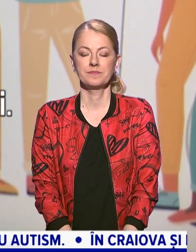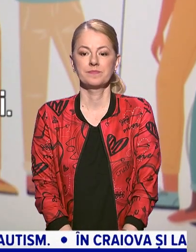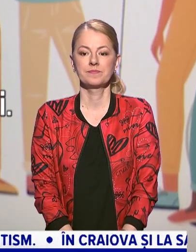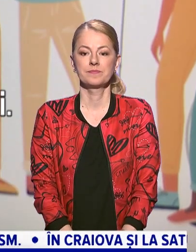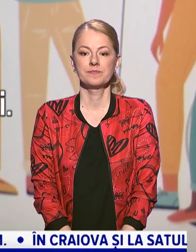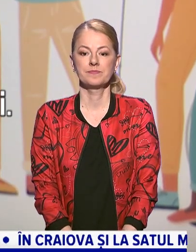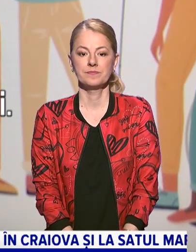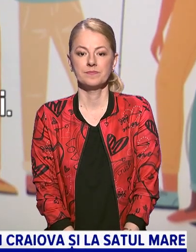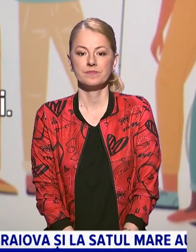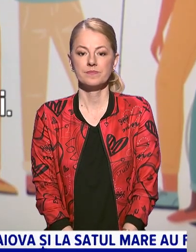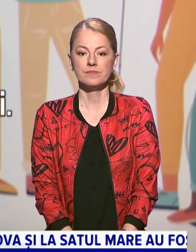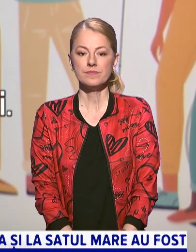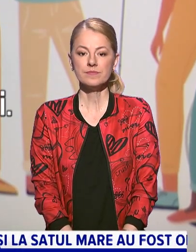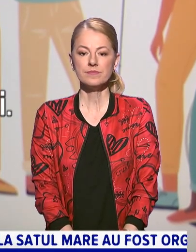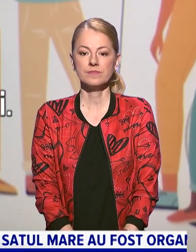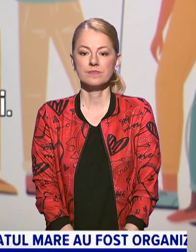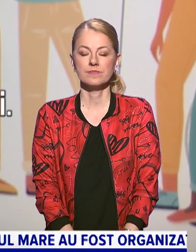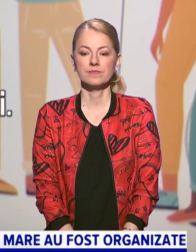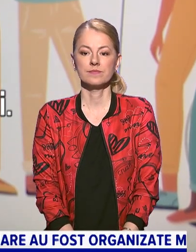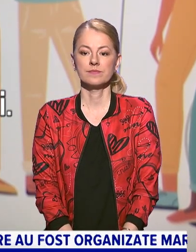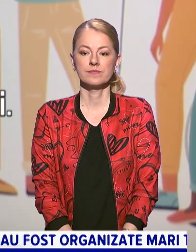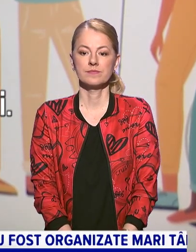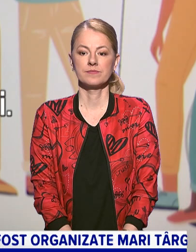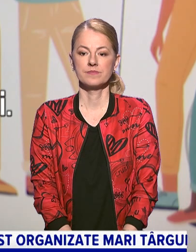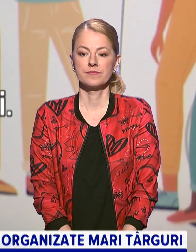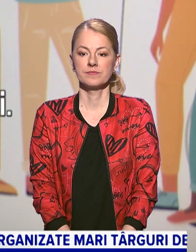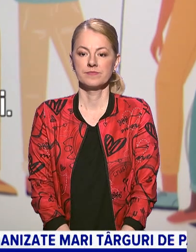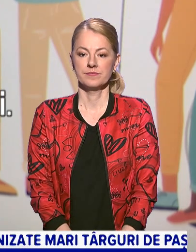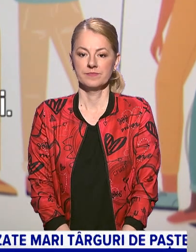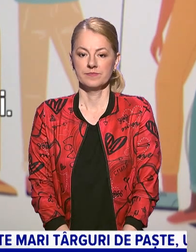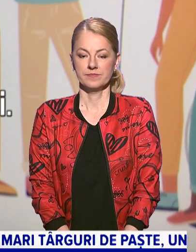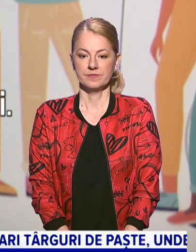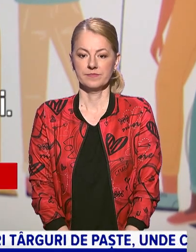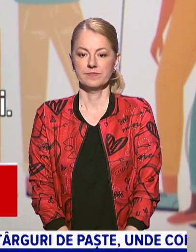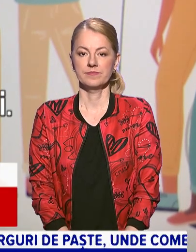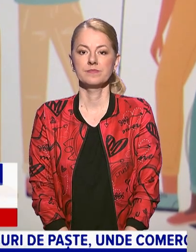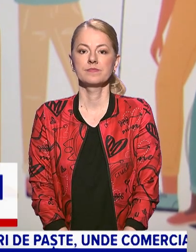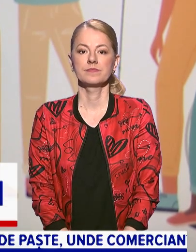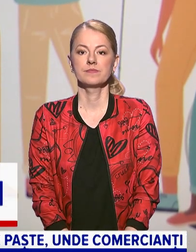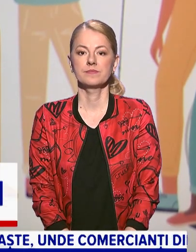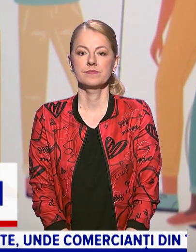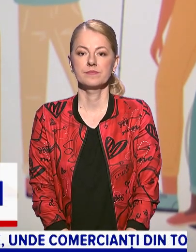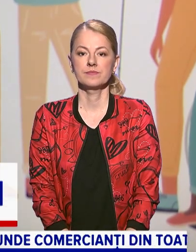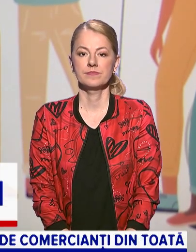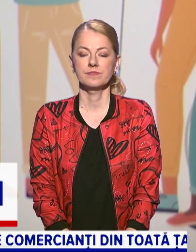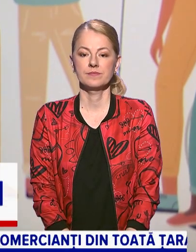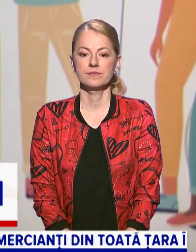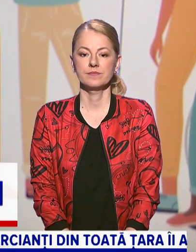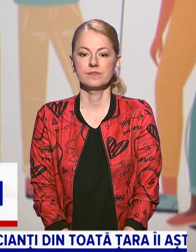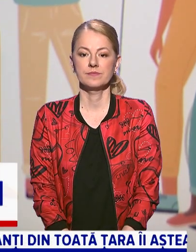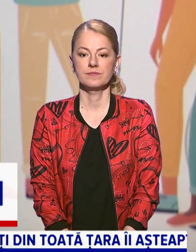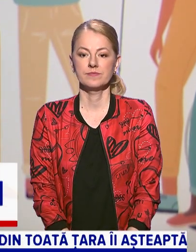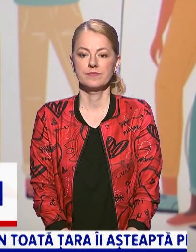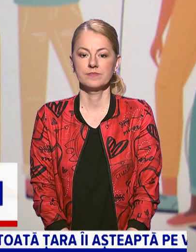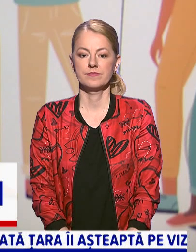happens inside the building. But when we designed a building in Scotland, we